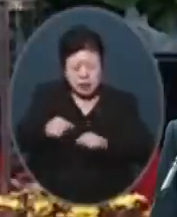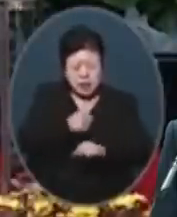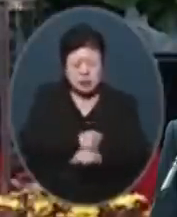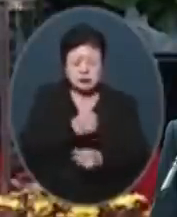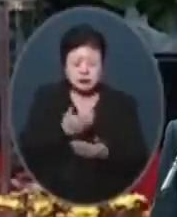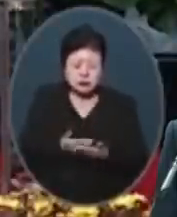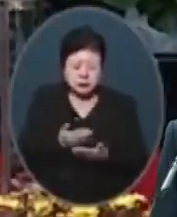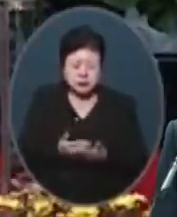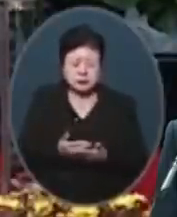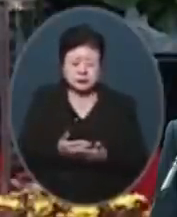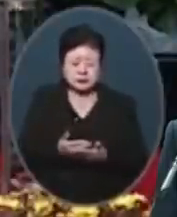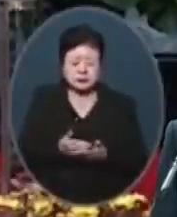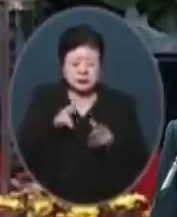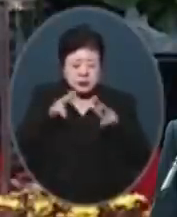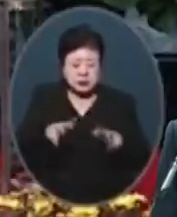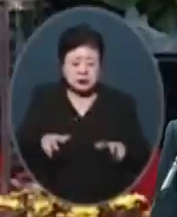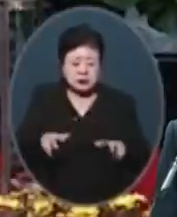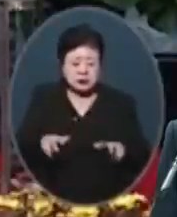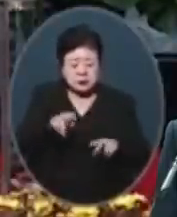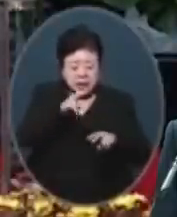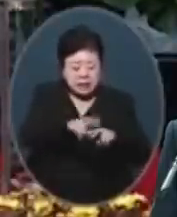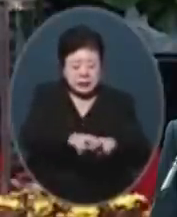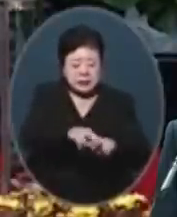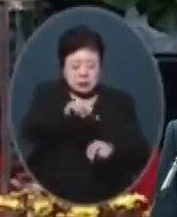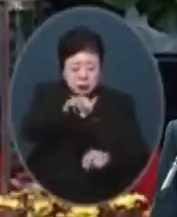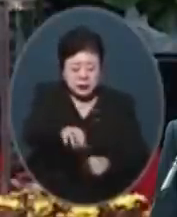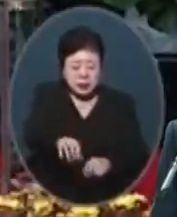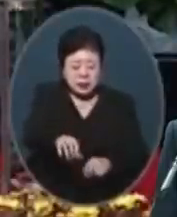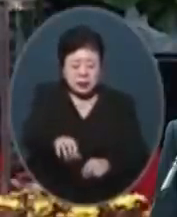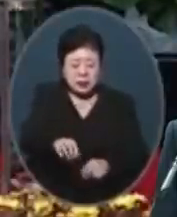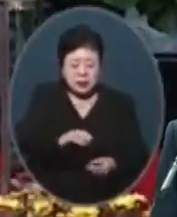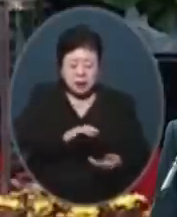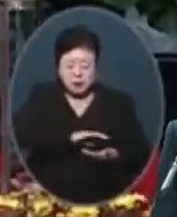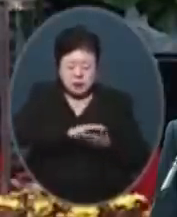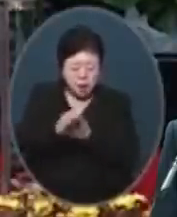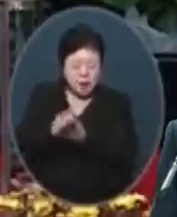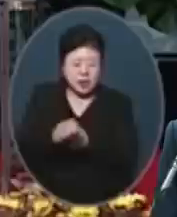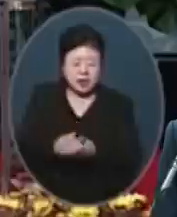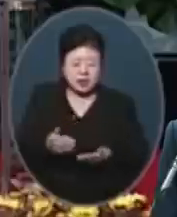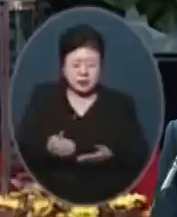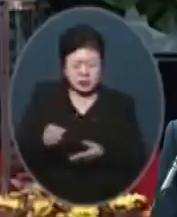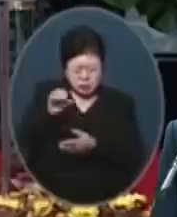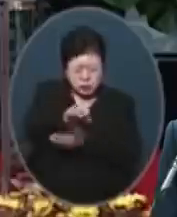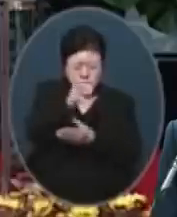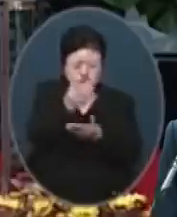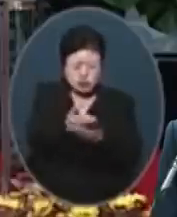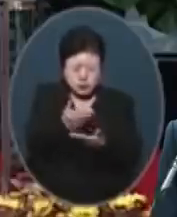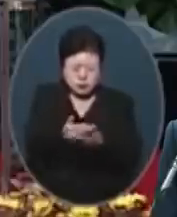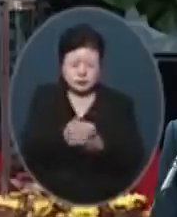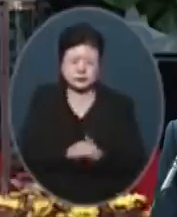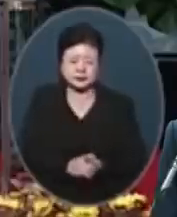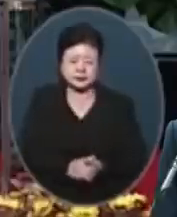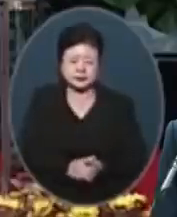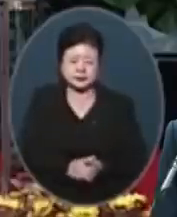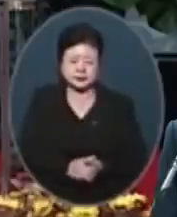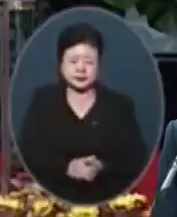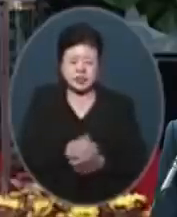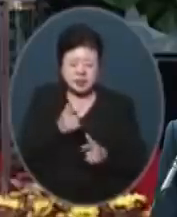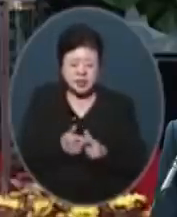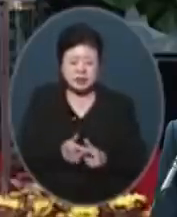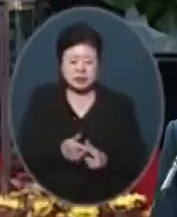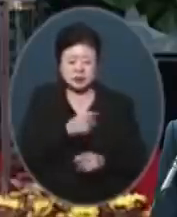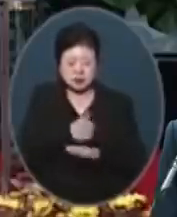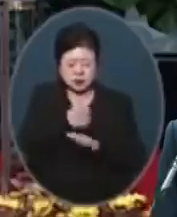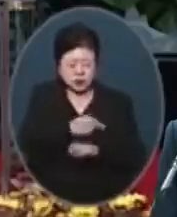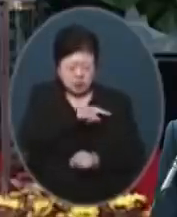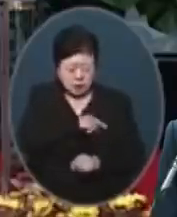운행하시며 지금 앉아있는 이 자리에 변화의 역사를 부어주시옵기를 간절히 기도합니다. 예수